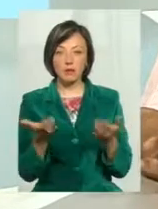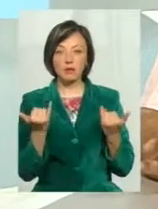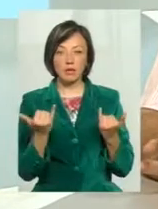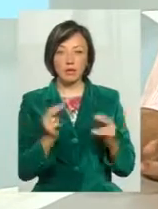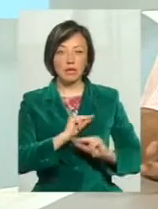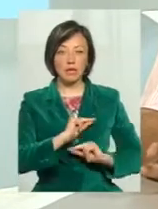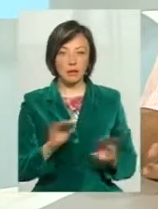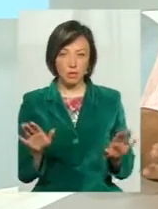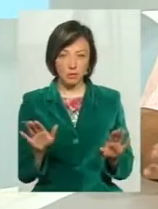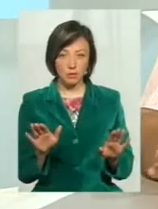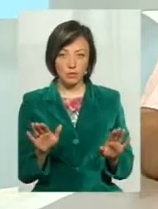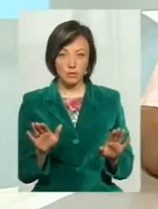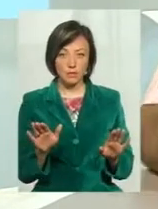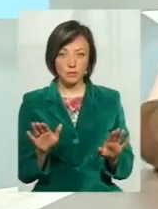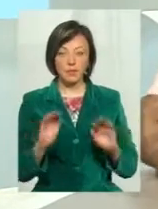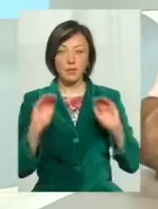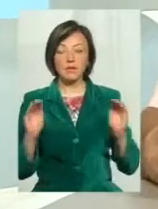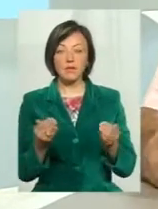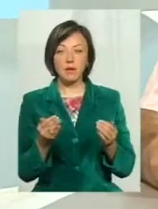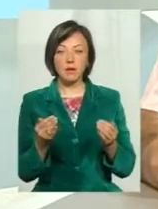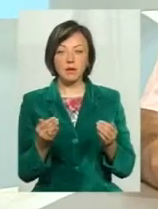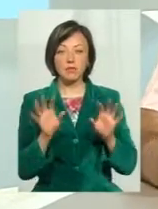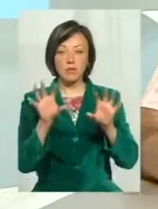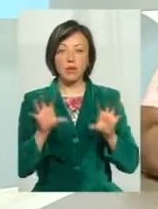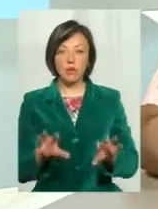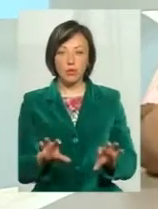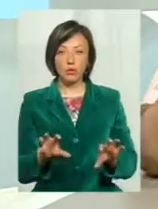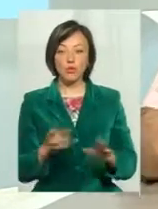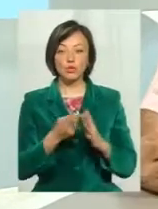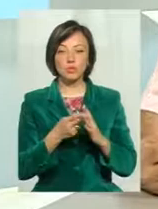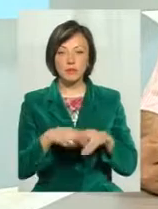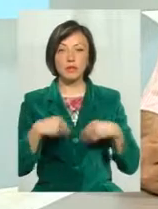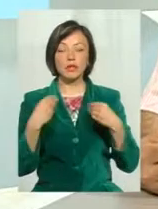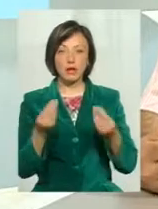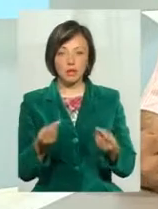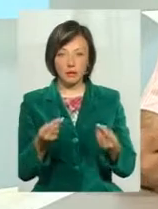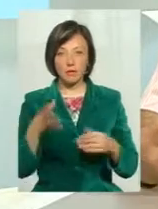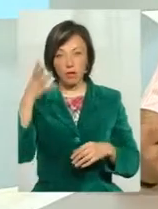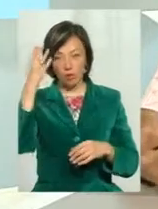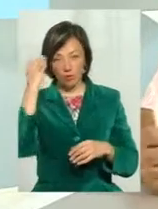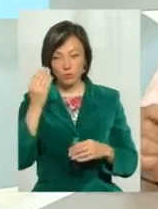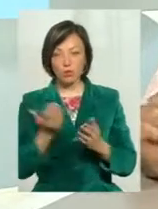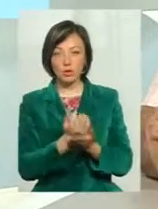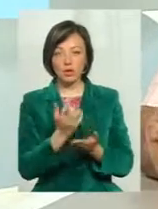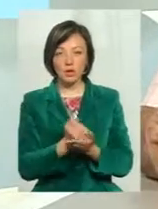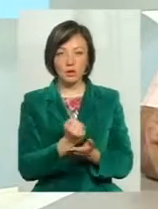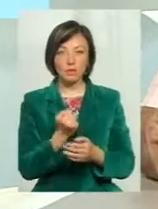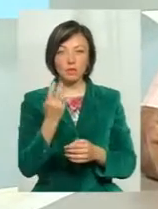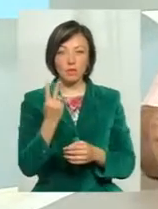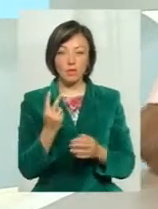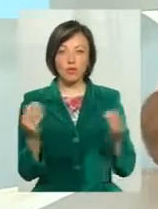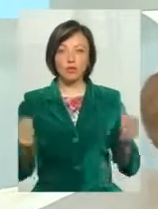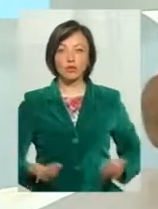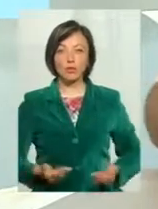не працюють, от, в рамках законодавства ми їм субсидію надаємо, враховуючи їх дохід на рівні двох прожиткових